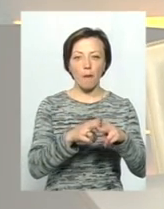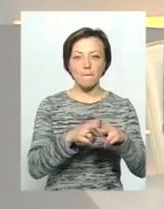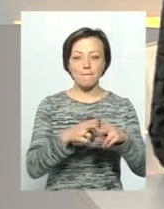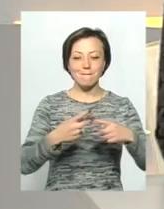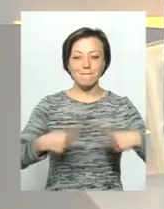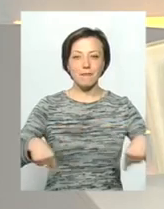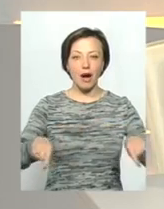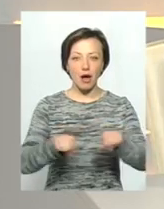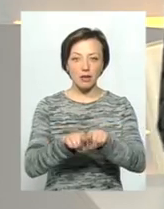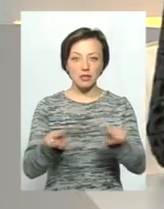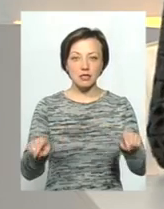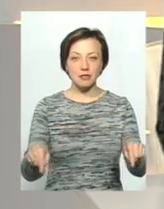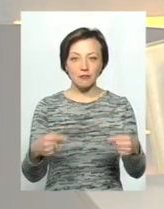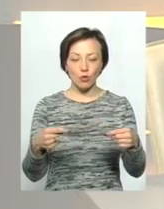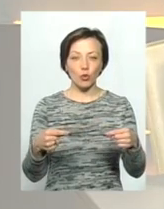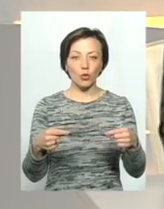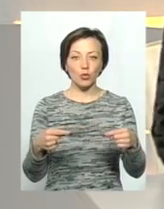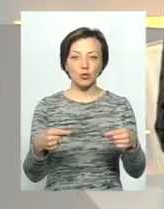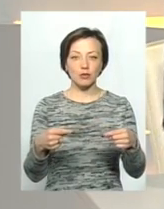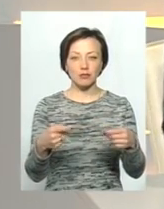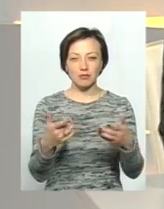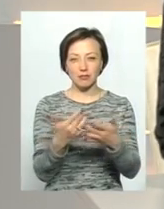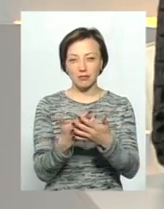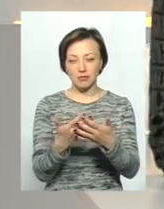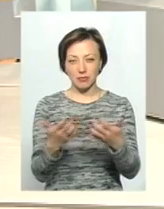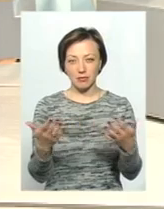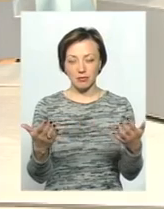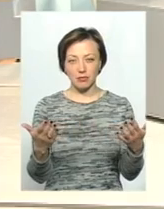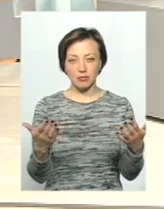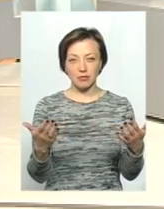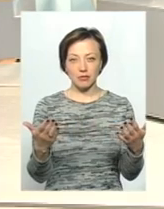власне, історіють, підводять комунікації всі.